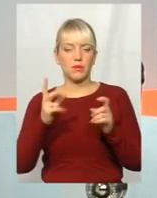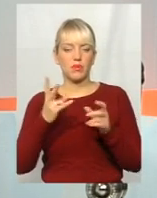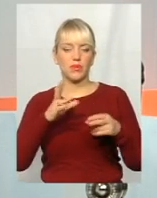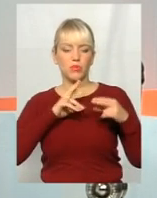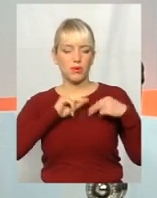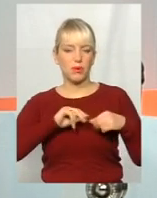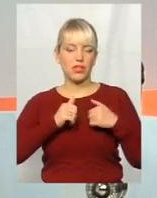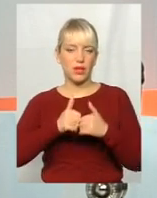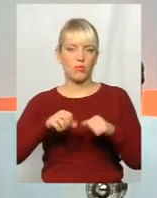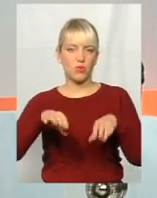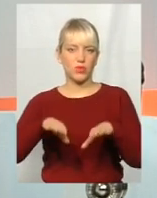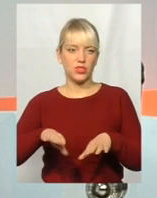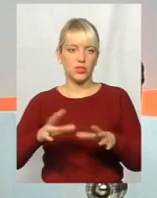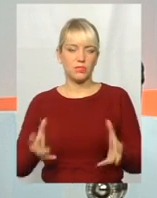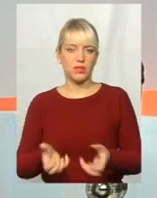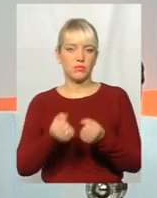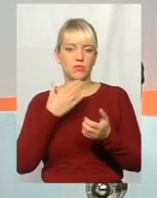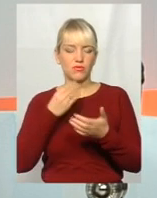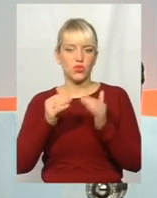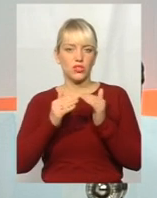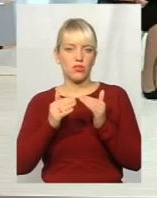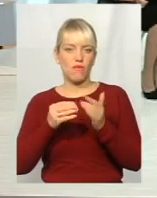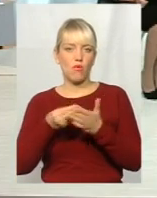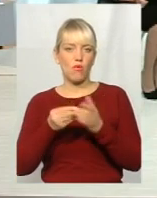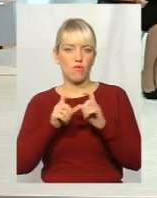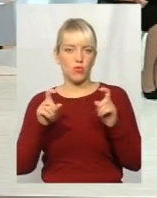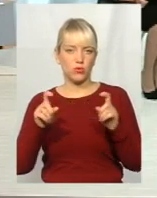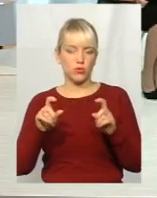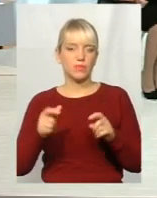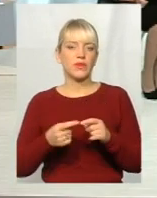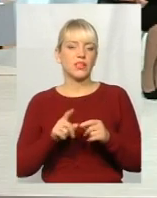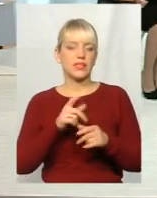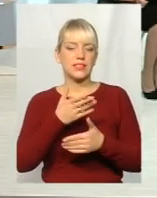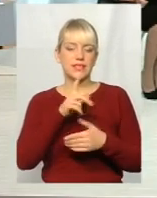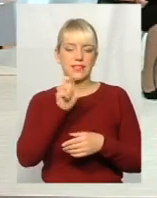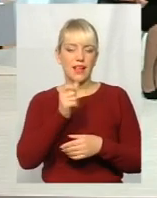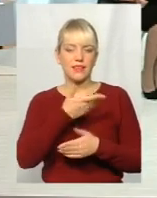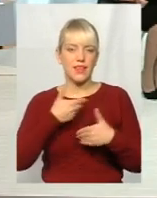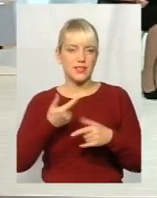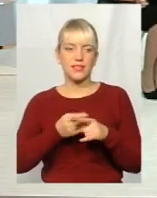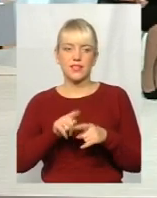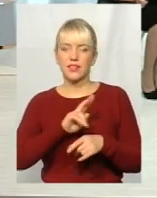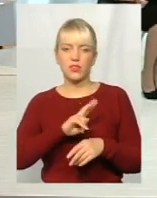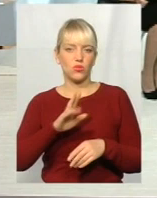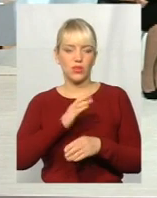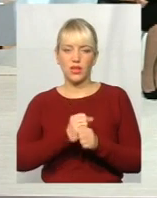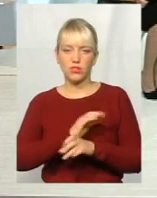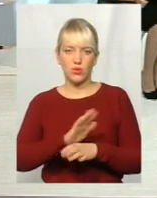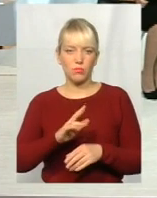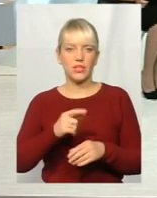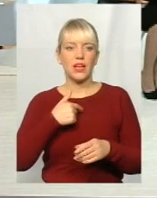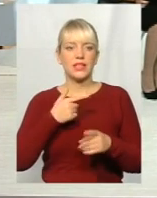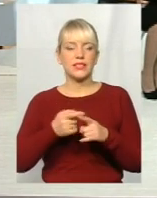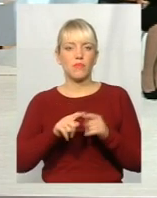в вирішенні і підтриманні свого житлового фонду. Це за нас не зробить ніхто. Тому програма співфінансування є абсолютно справедливою